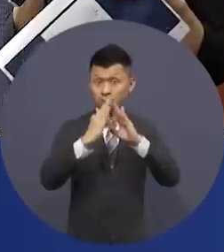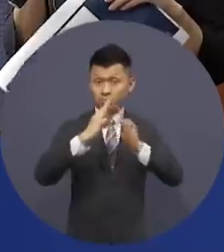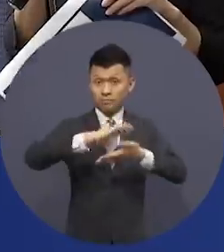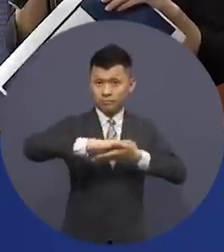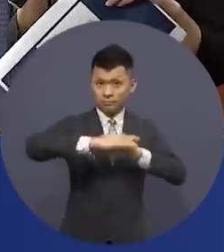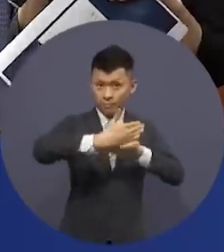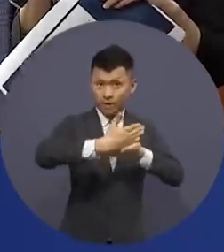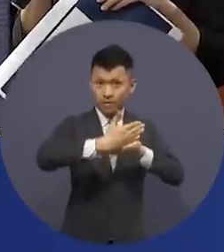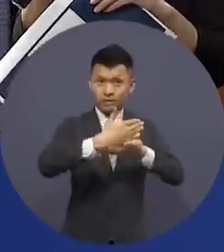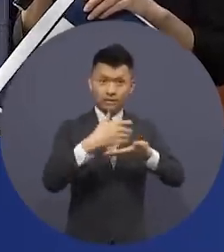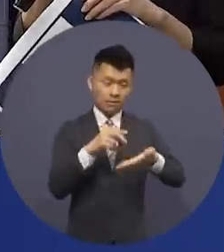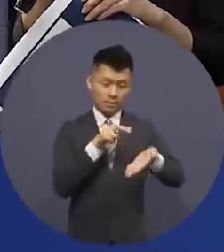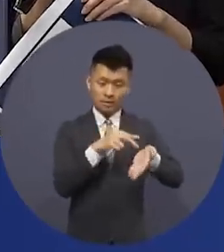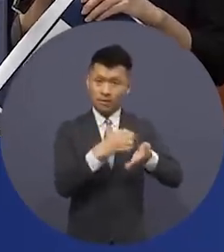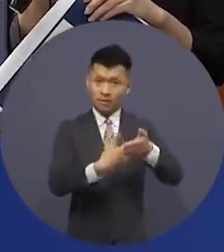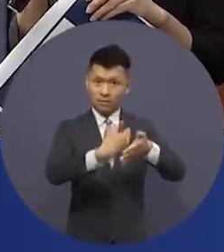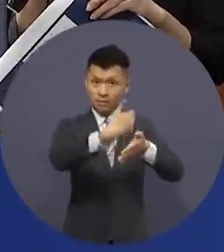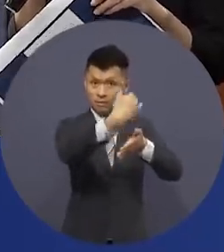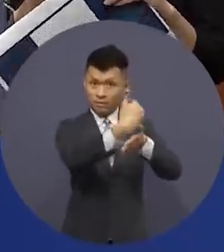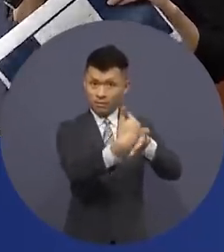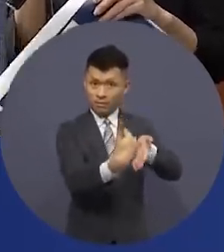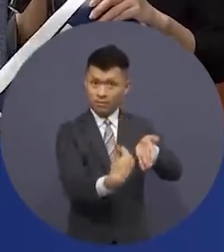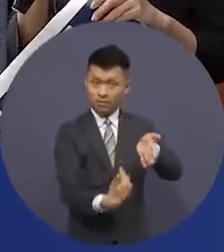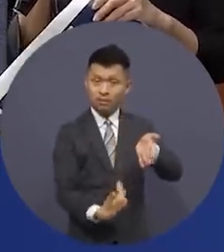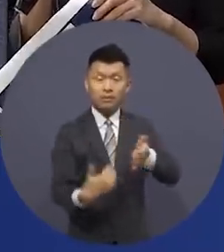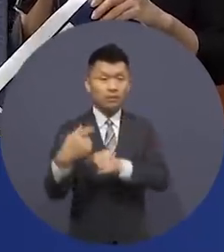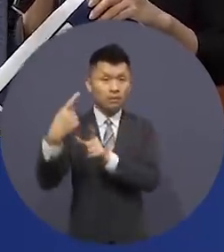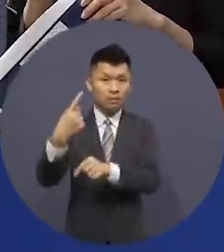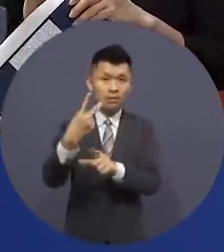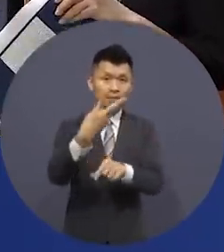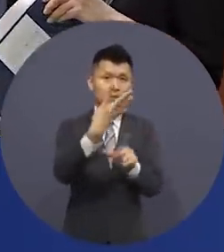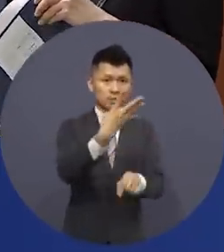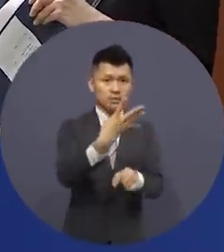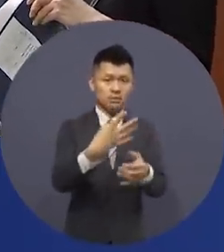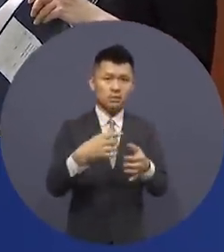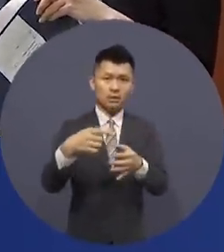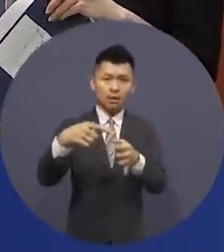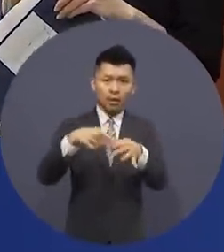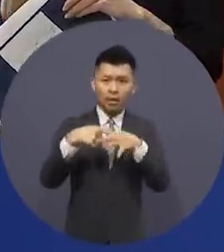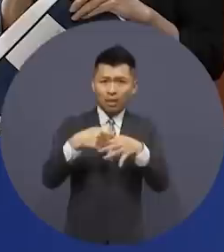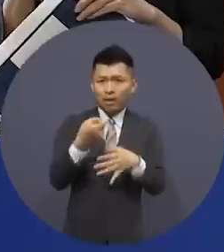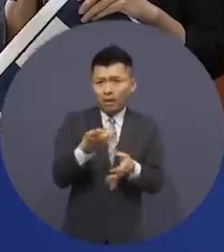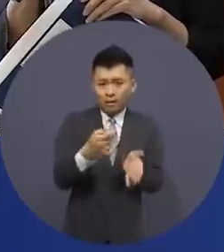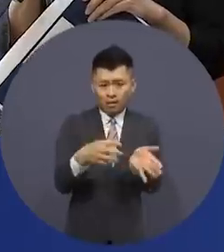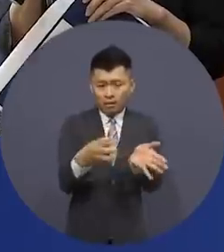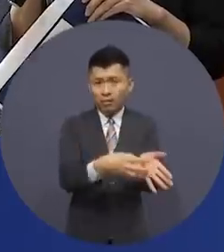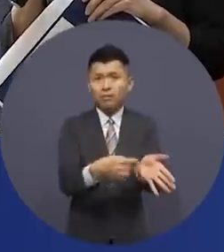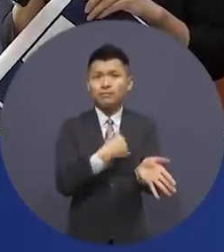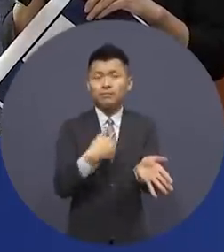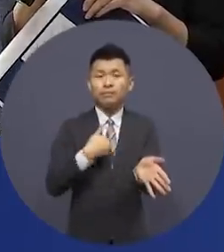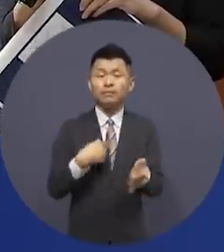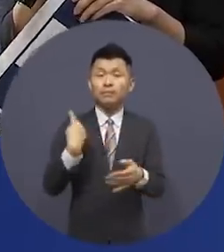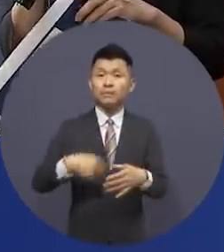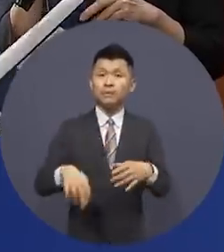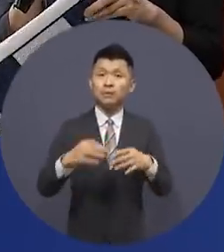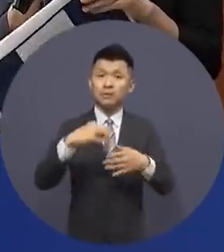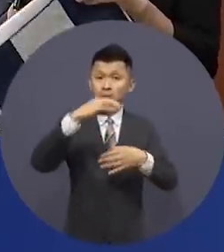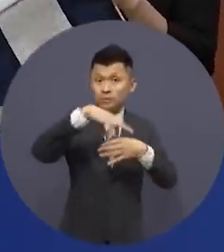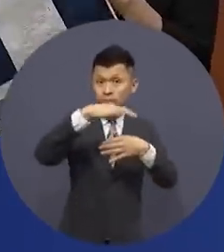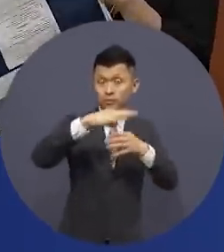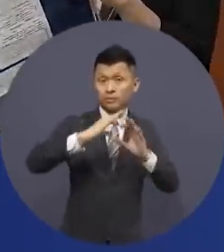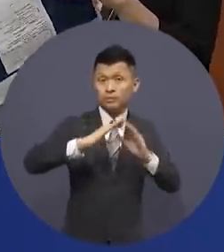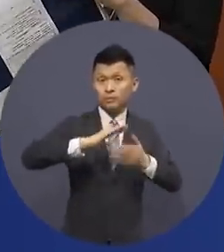明你的在1月到4月的这个收入的状况。那因为大家也知道，我们也有所谓的存款的额度